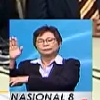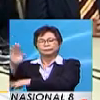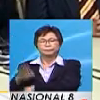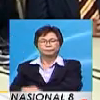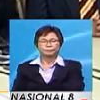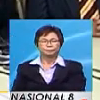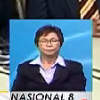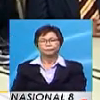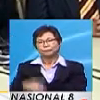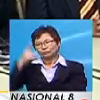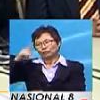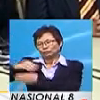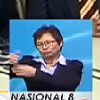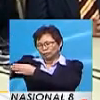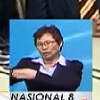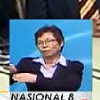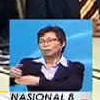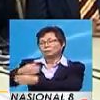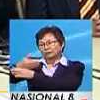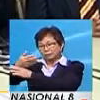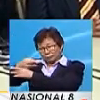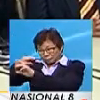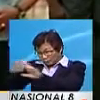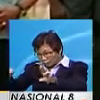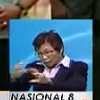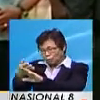kita selesaikan sebelum hari